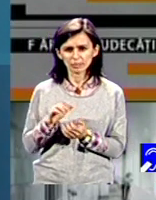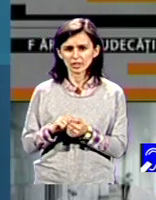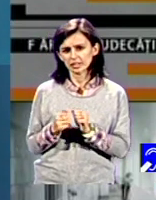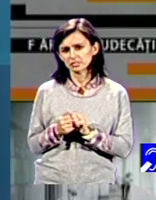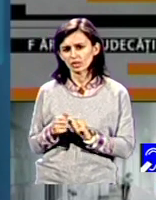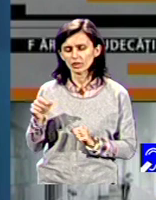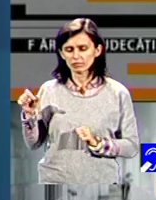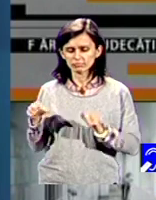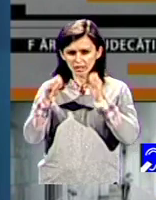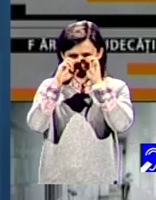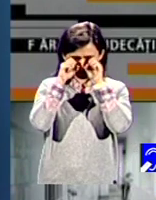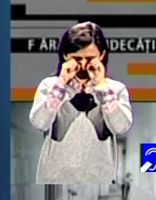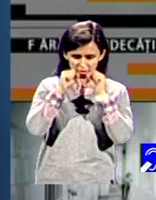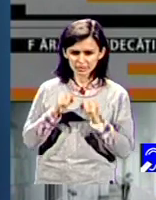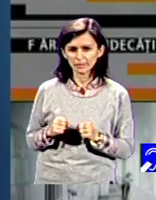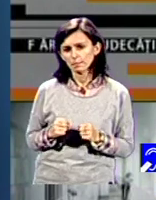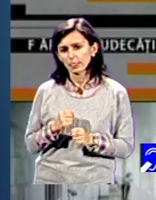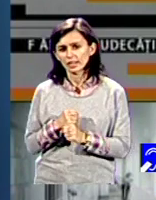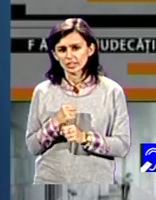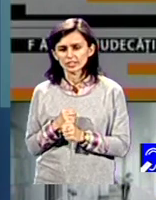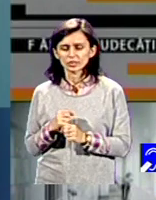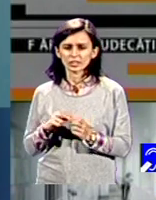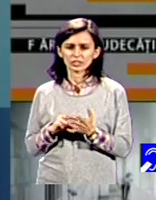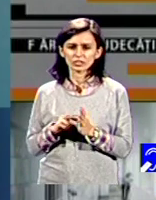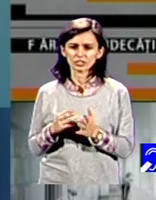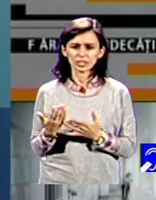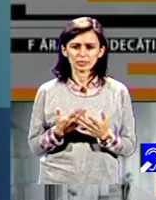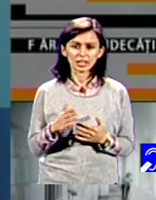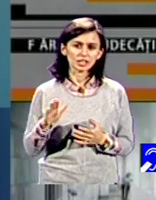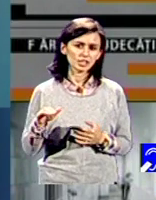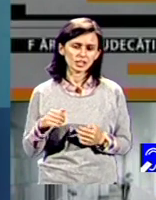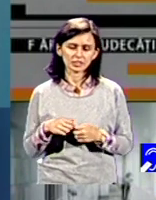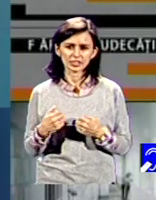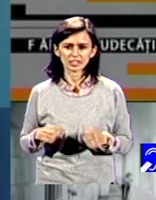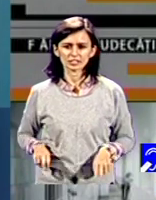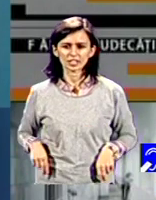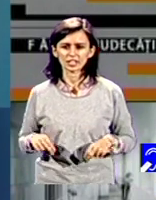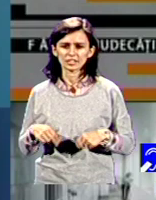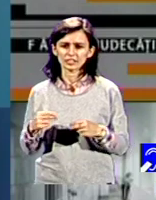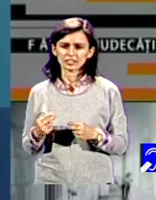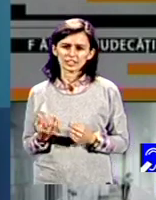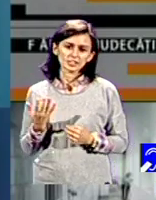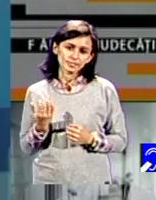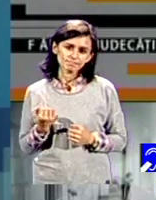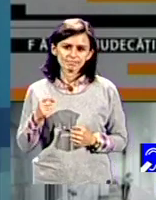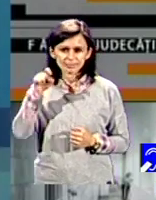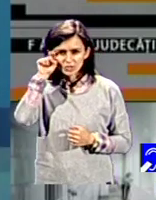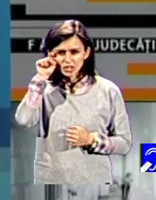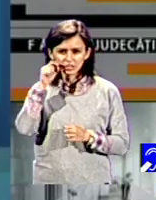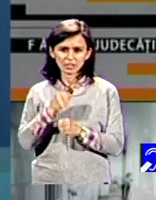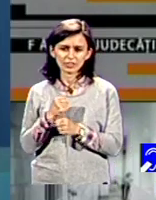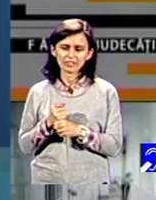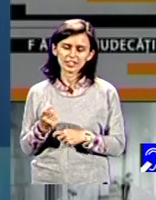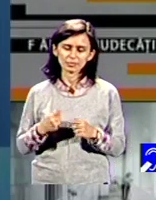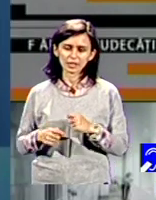cu tehnologiile pe care le detine fără să investească în această adaptare duci pleca va face un magazin eu dar vreau să te întreb